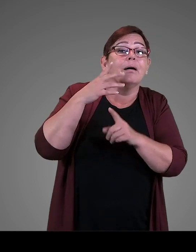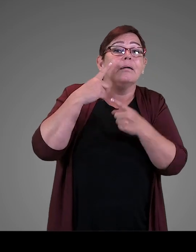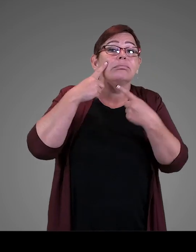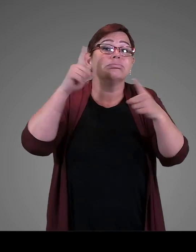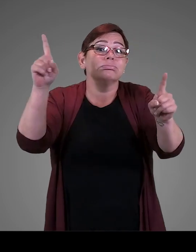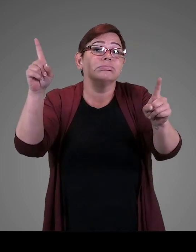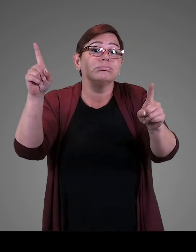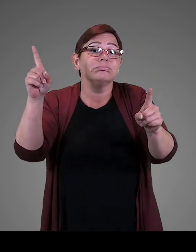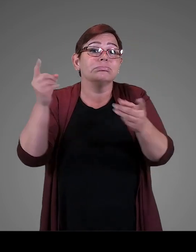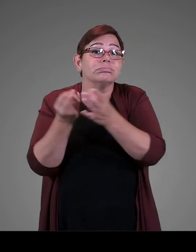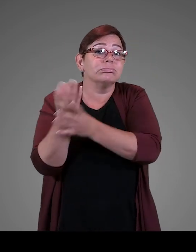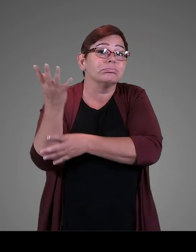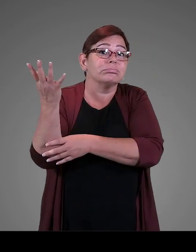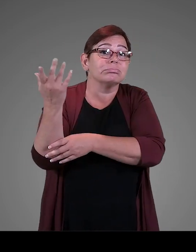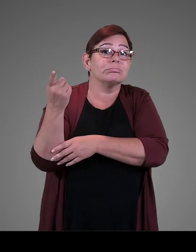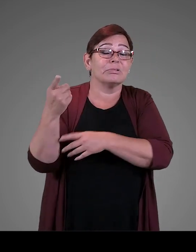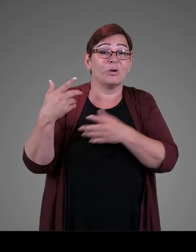que